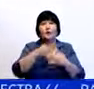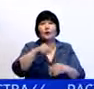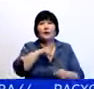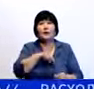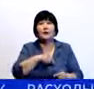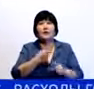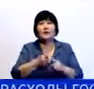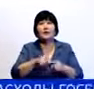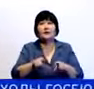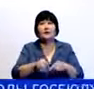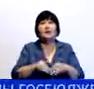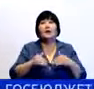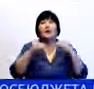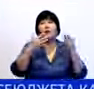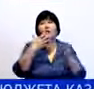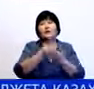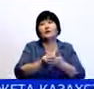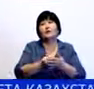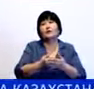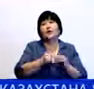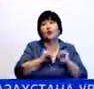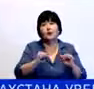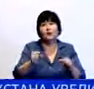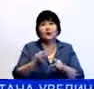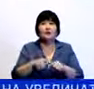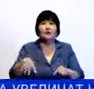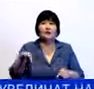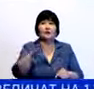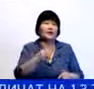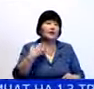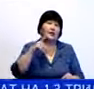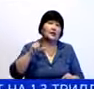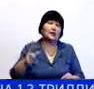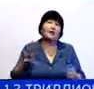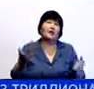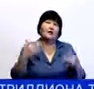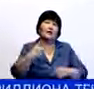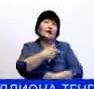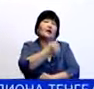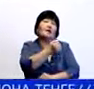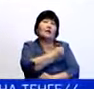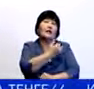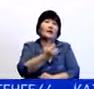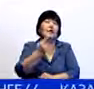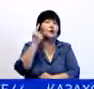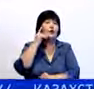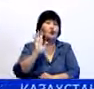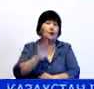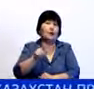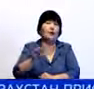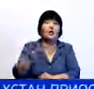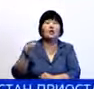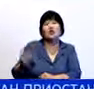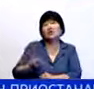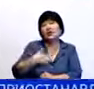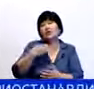и тем самым повышаем себе жизнестойкость. Из-за этого всех казларлинцев призываю вакцинироваться. Не думайте, жизнь